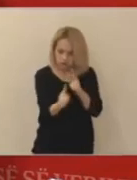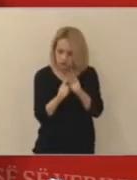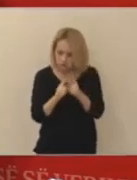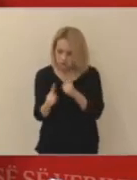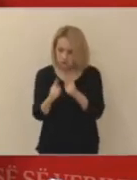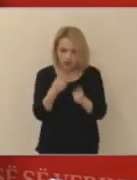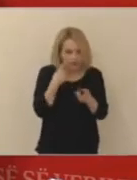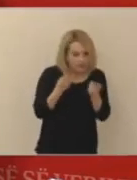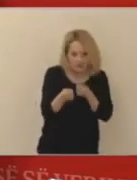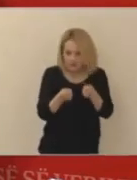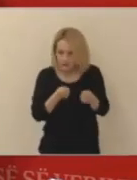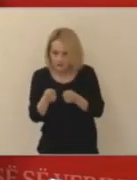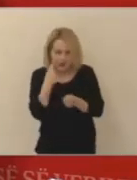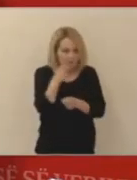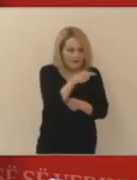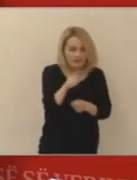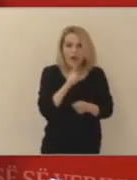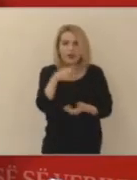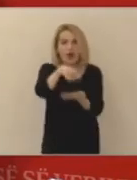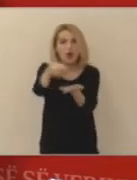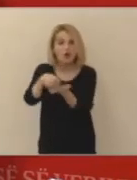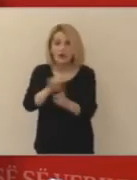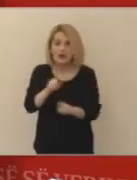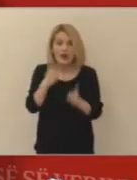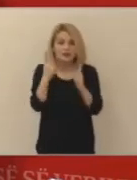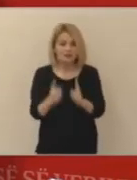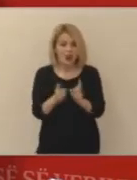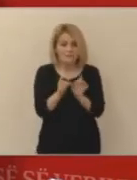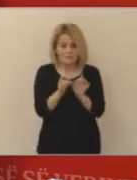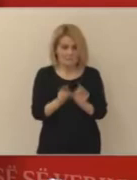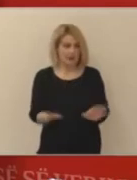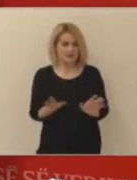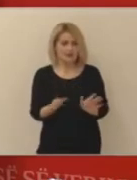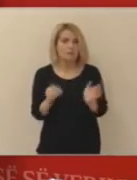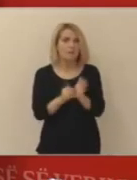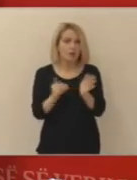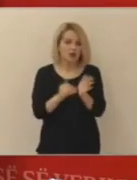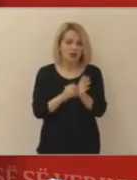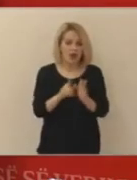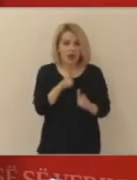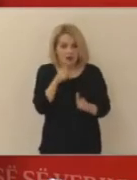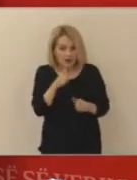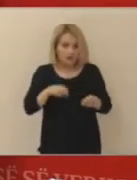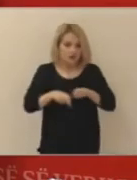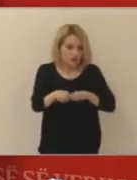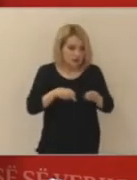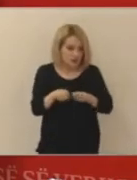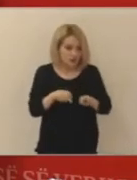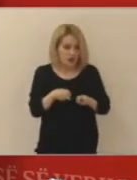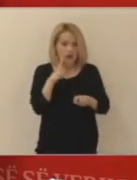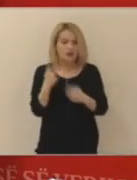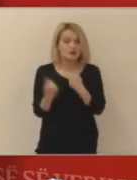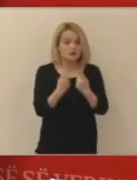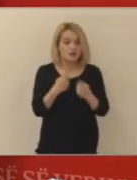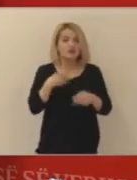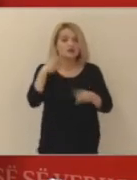да буквално не оставиме ниту една категорија на граѓани без потреба да не може да се движат и да бидат во состојба